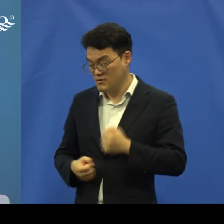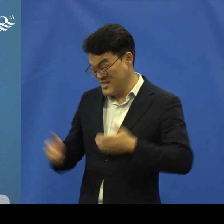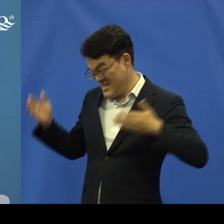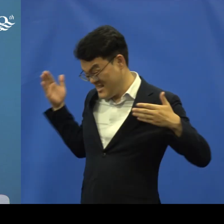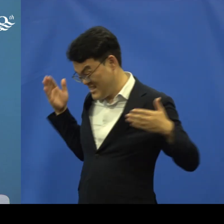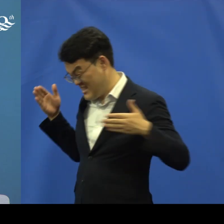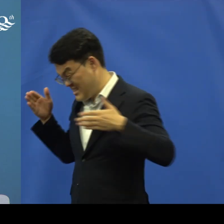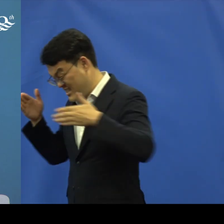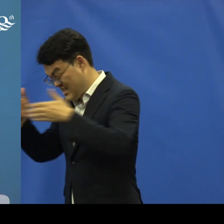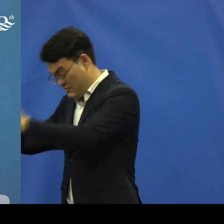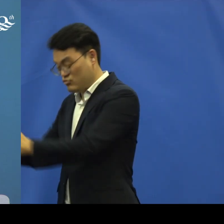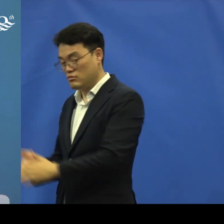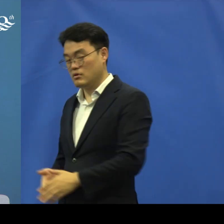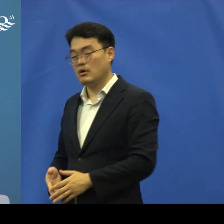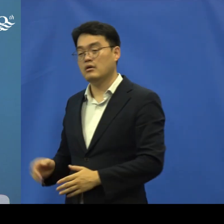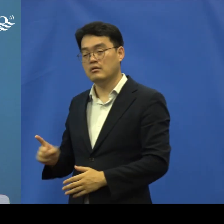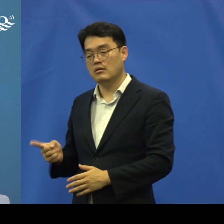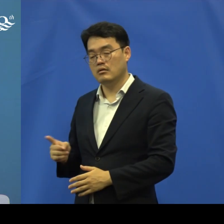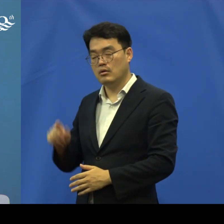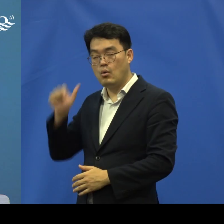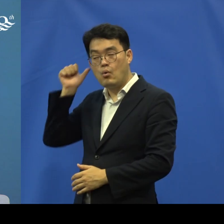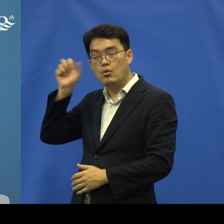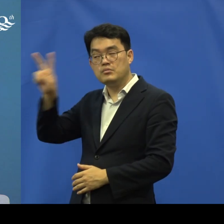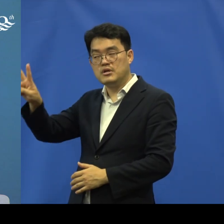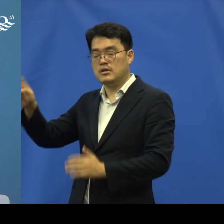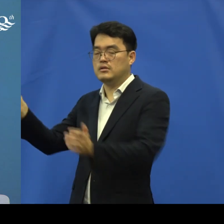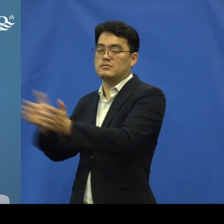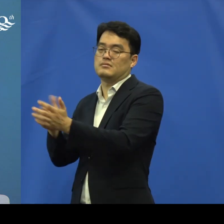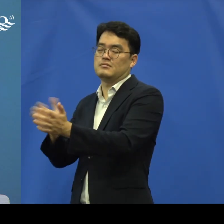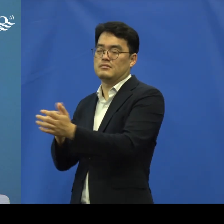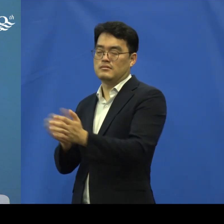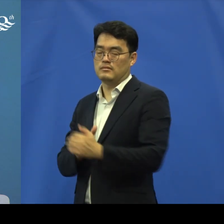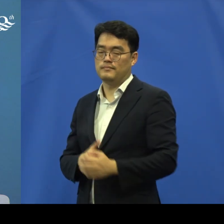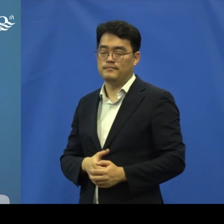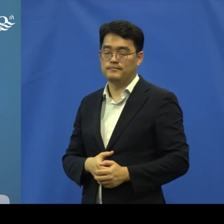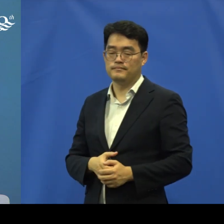여러분, 시작하는 것에는 별다른 능력의 차이가 없어요.